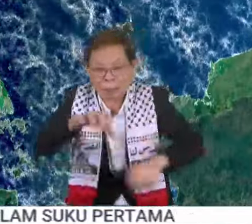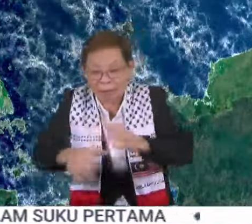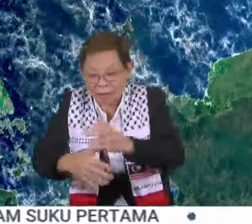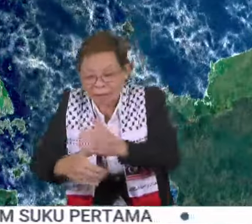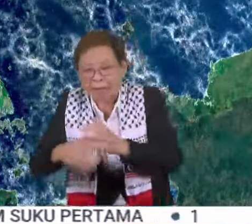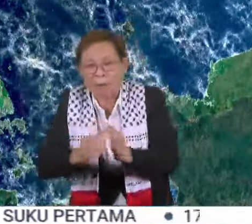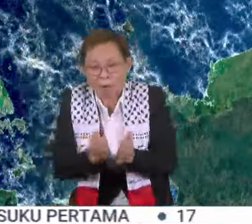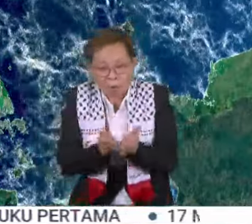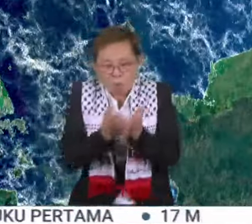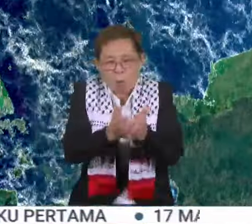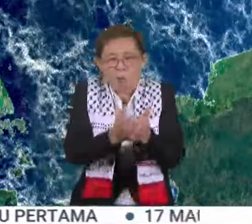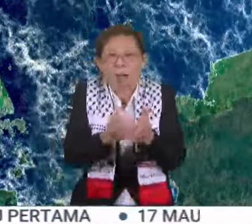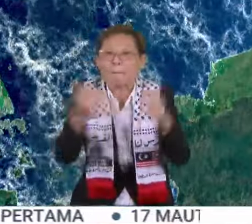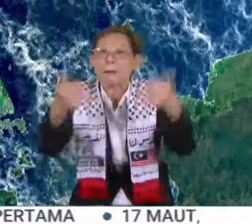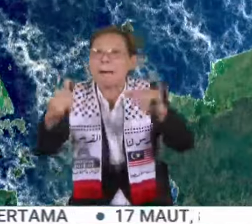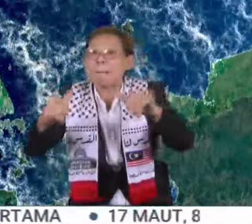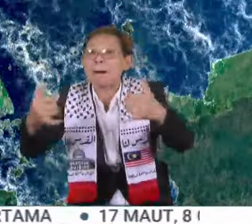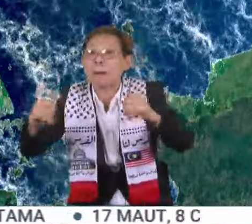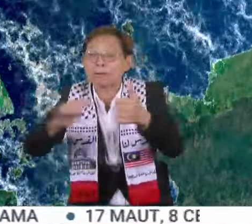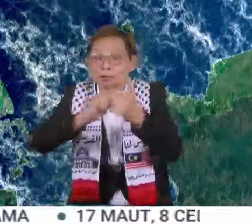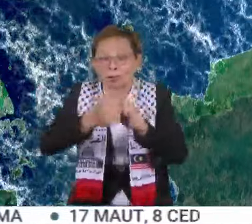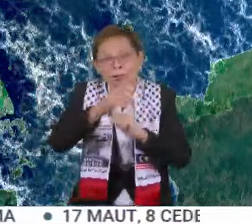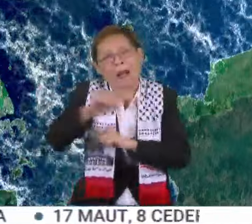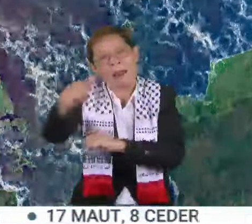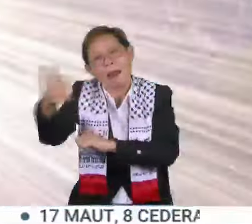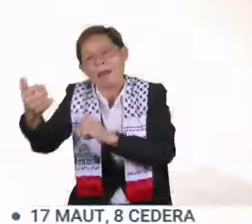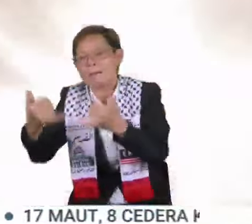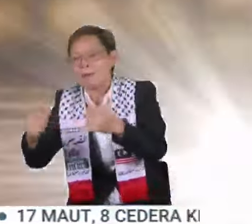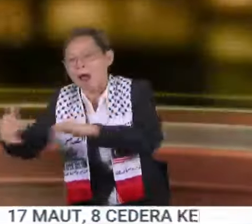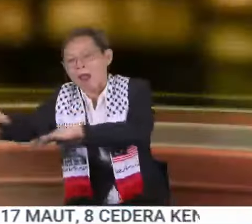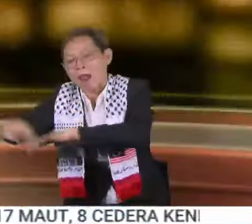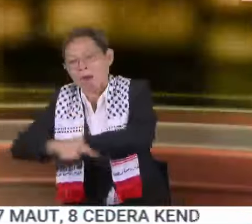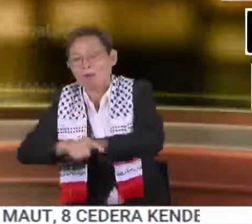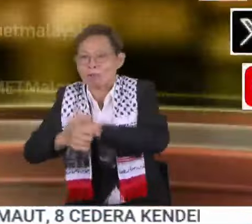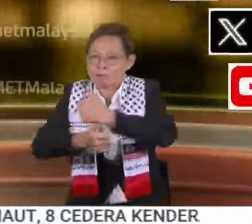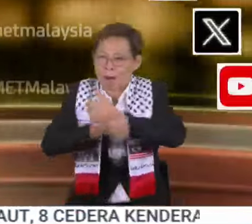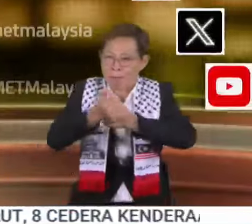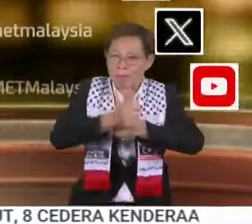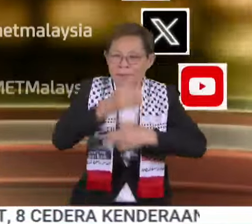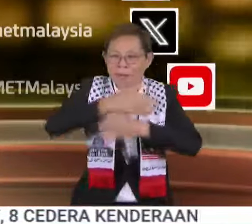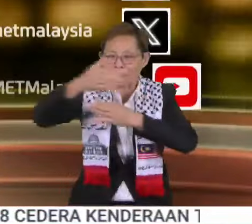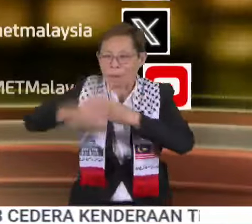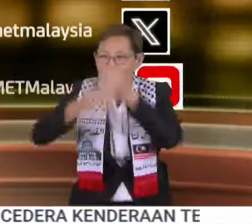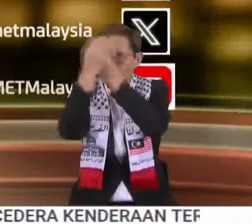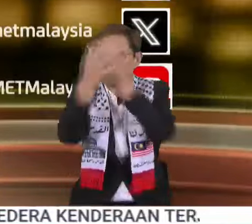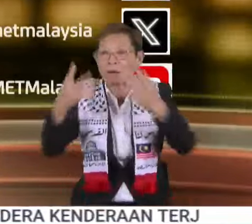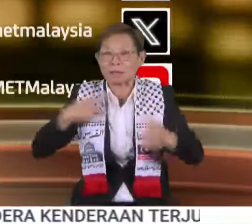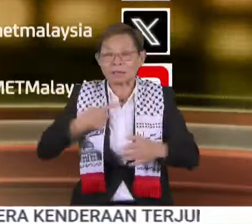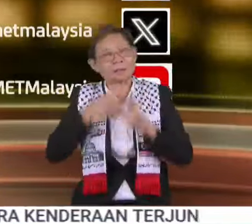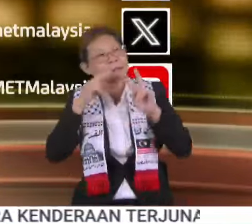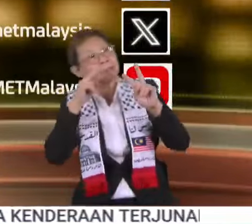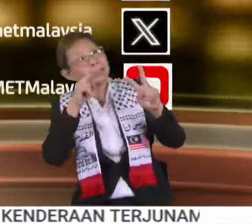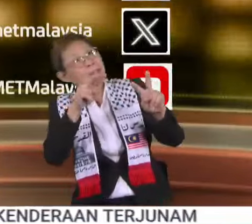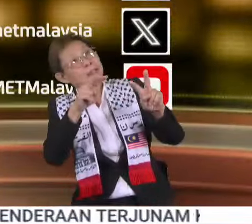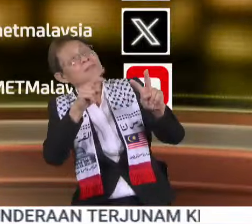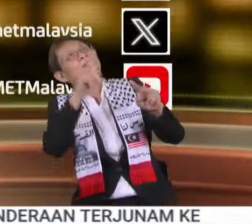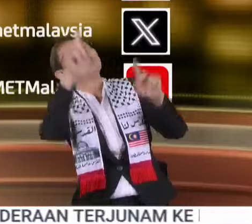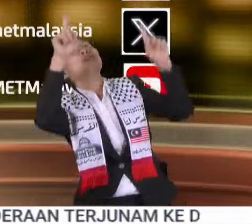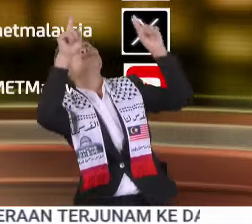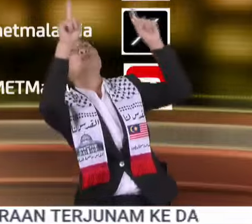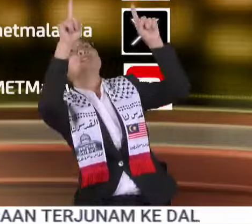bot-bot kecil serta aktiviti sukan dan rekreasi laut yang lain. Sekian dahulu info cuaca buat kali ini. Sebelum berpisah, kita lihat tinjauan